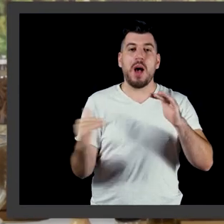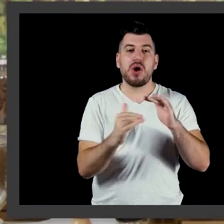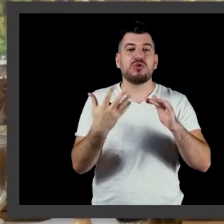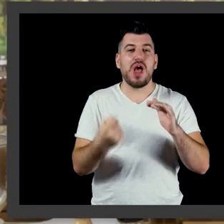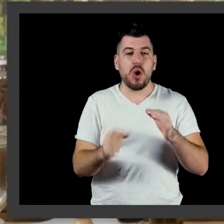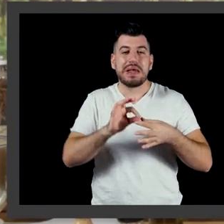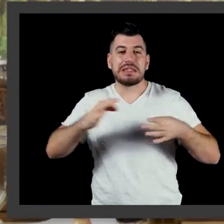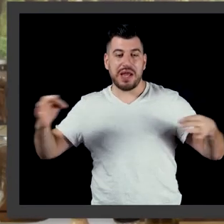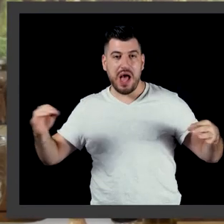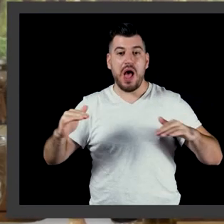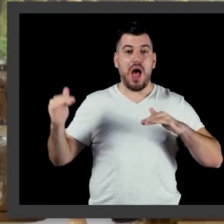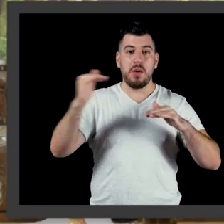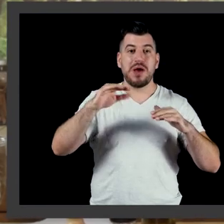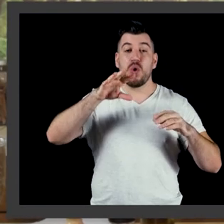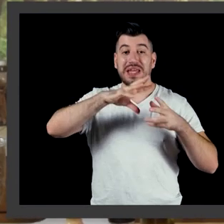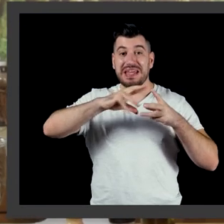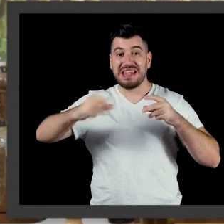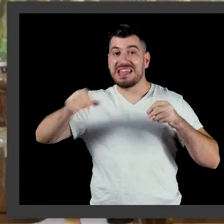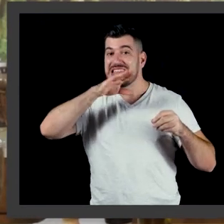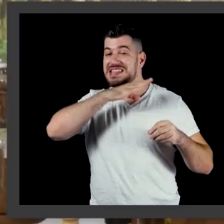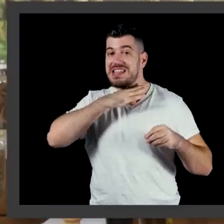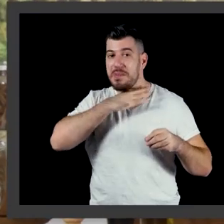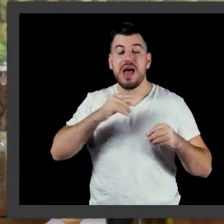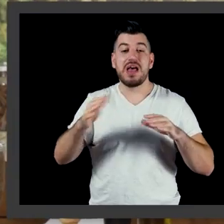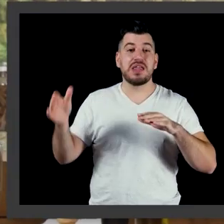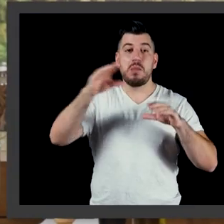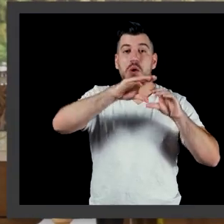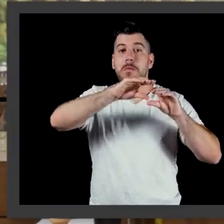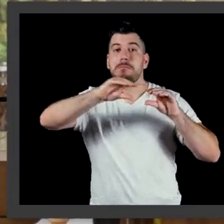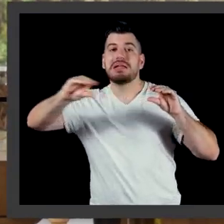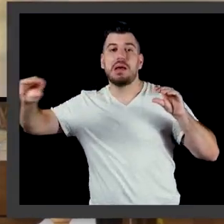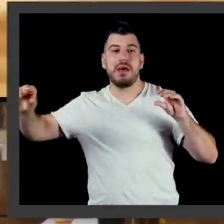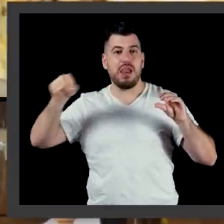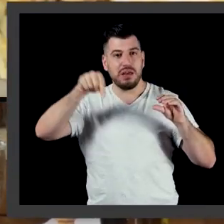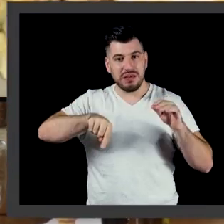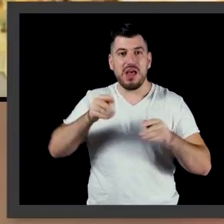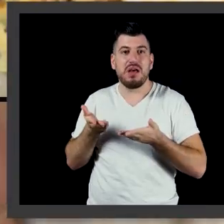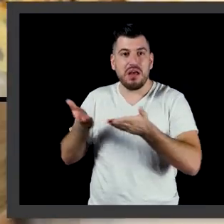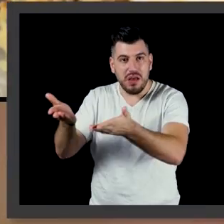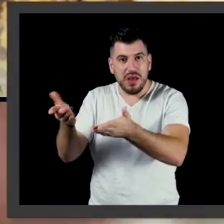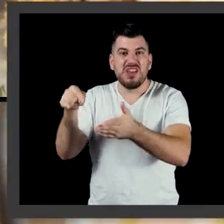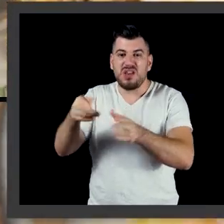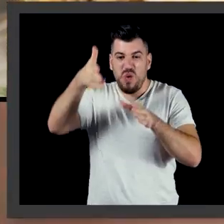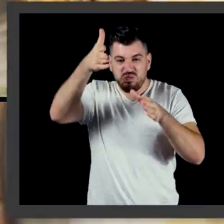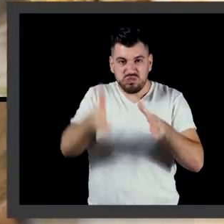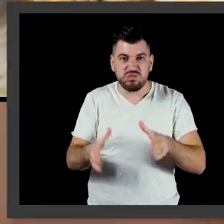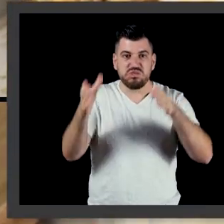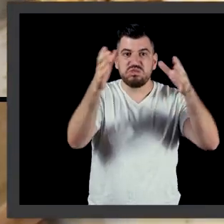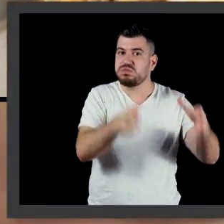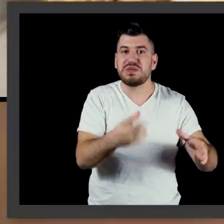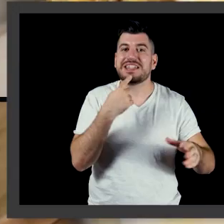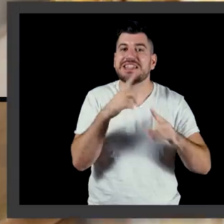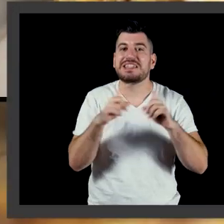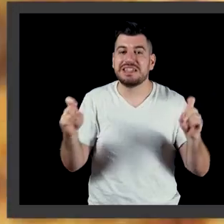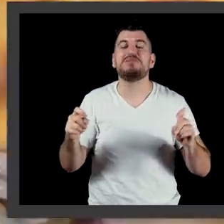έχουμε κιμά και από πάνω έχουμε μπεσαμέλ και μπόλικο τυρί και όλο αυτό ψήνεται στο φούρνο και βγαίνει μια κομματάρα τόση. Τι είναι?